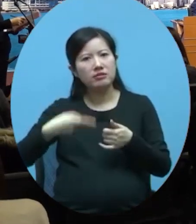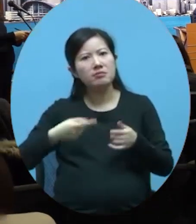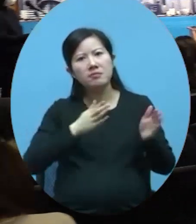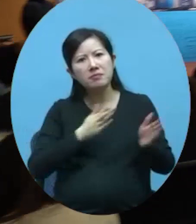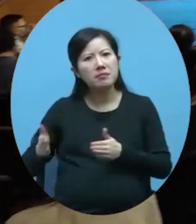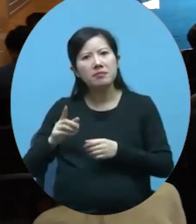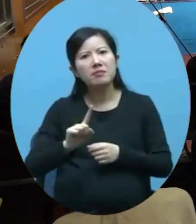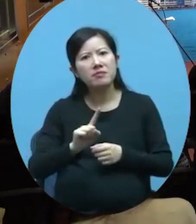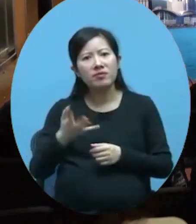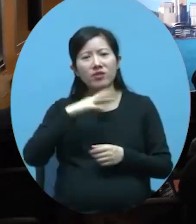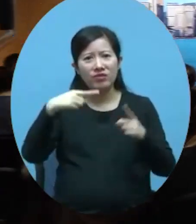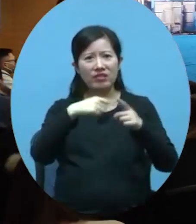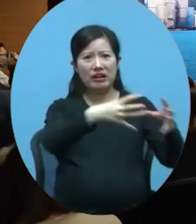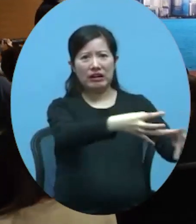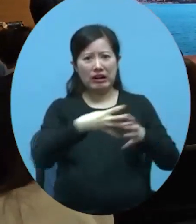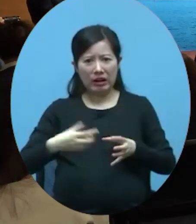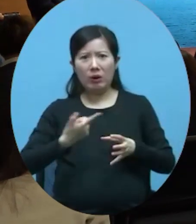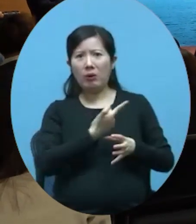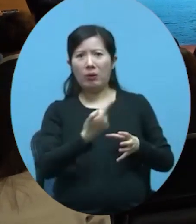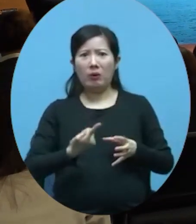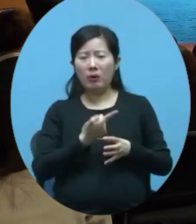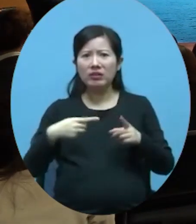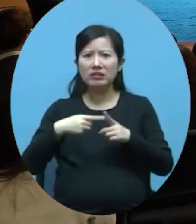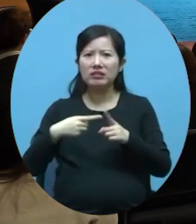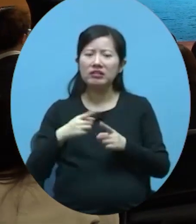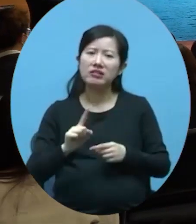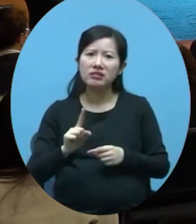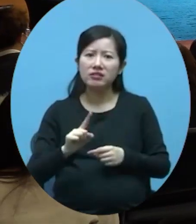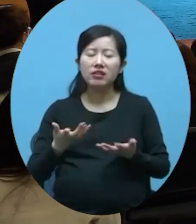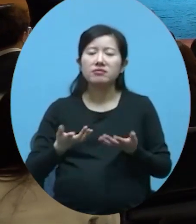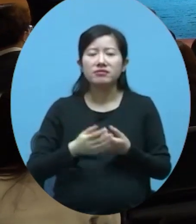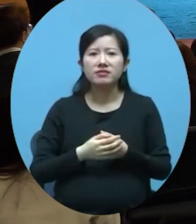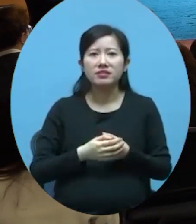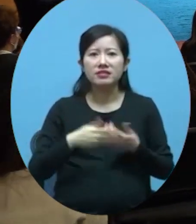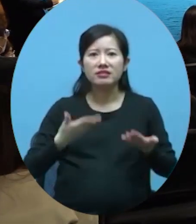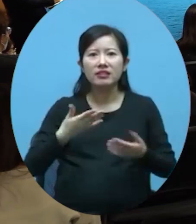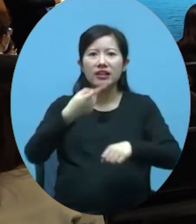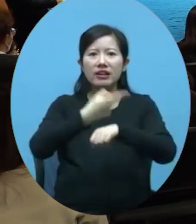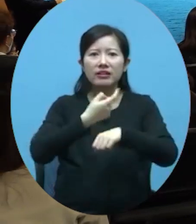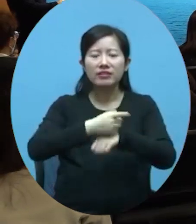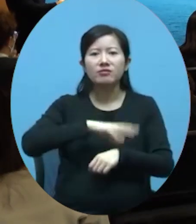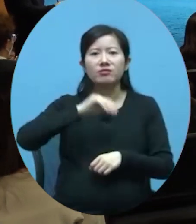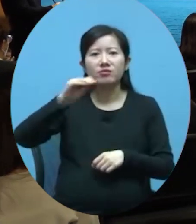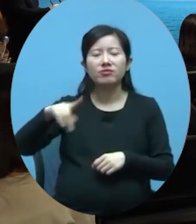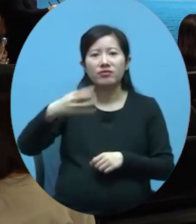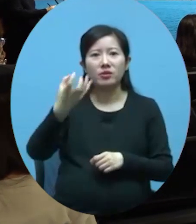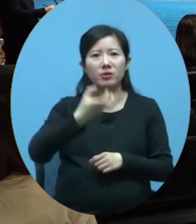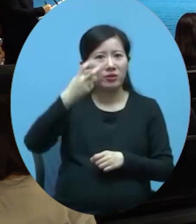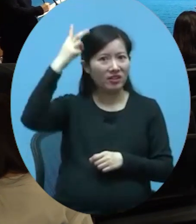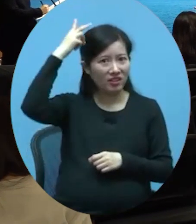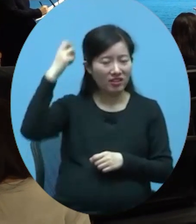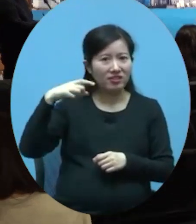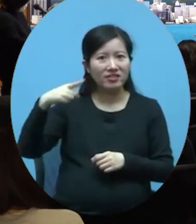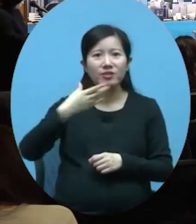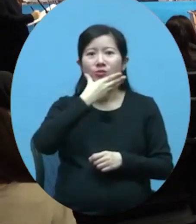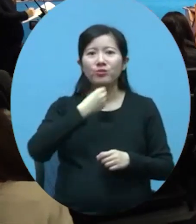处理呢这么大批的人还有如果他们去暂时现在就说他们去火炭进阳村那里有没有评估过进阳